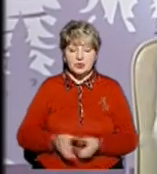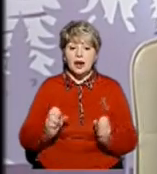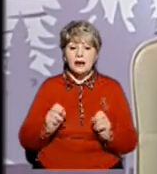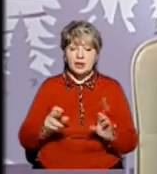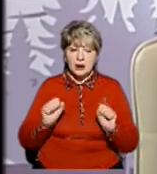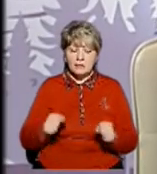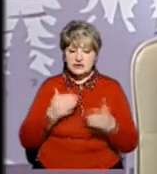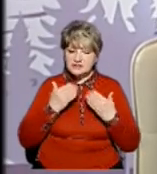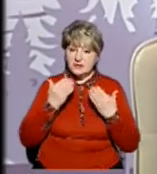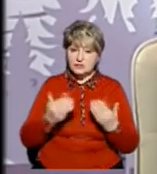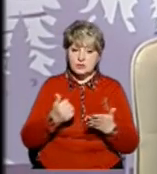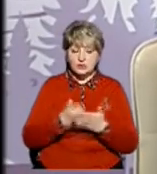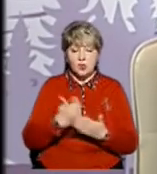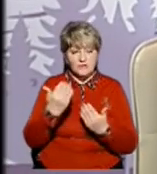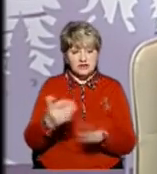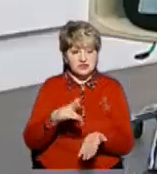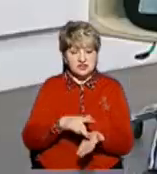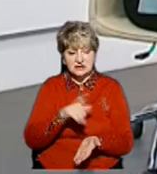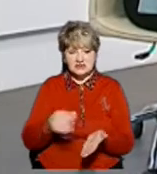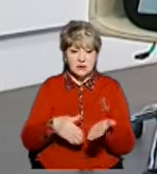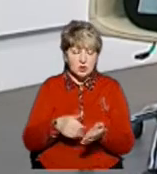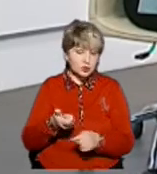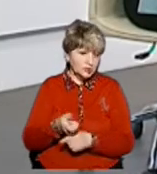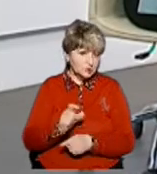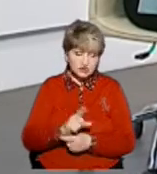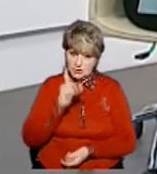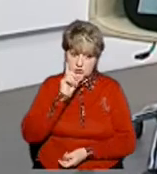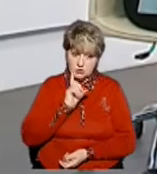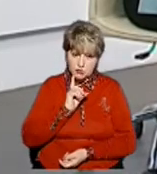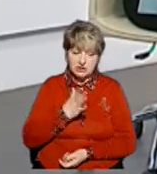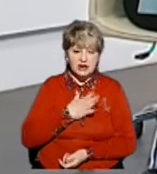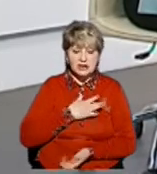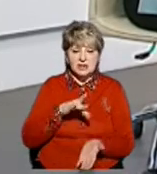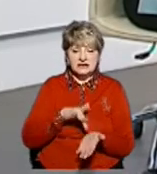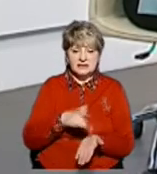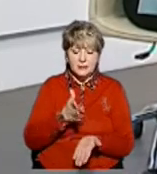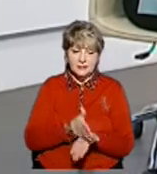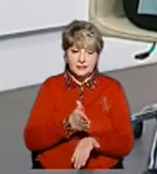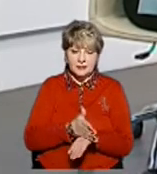можна звернутися до вашого центру за допомогою? Дуже зручно. Наш центр